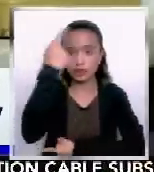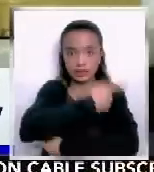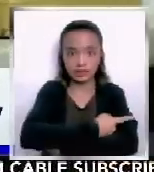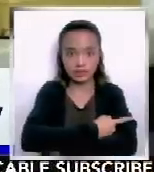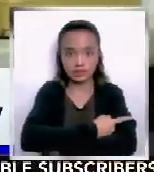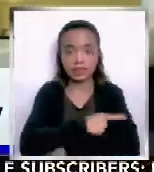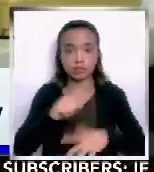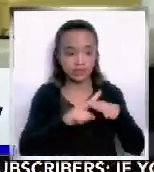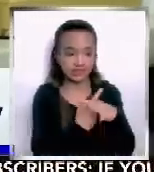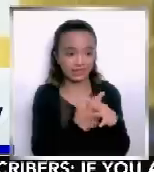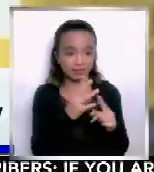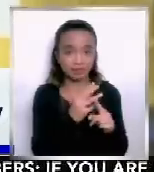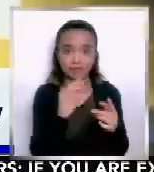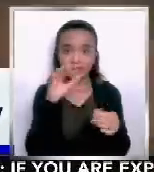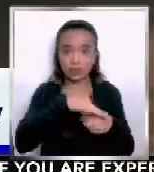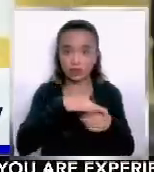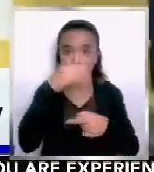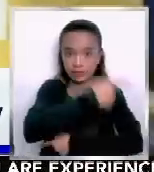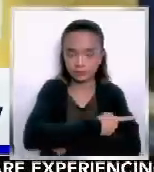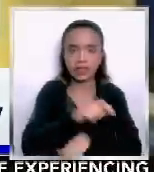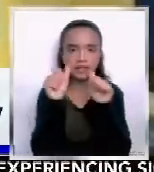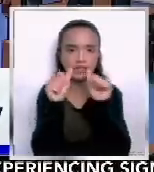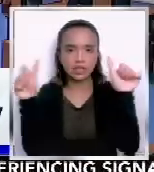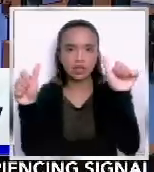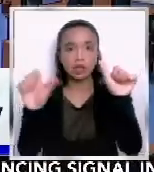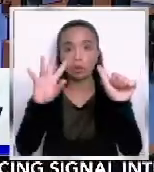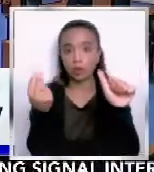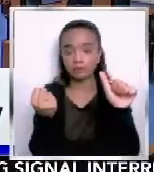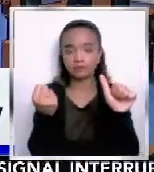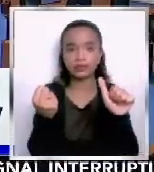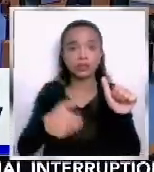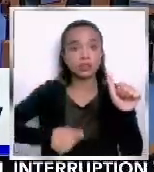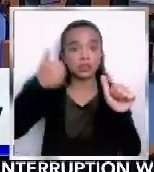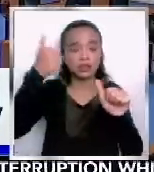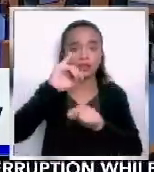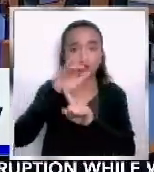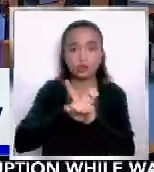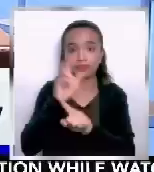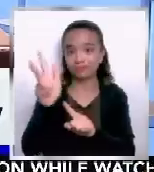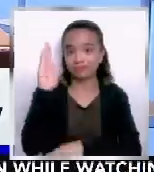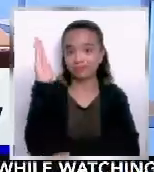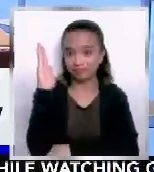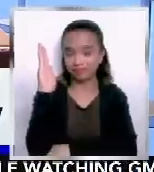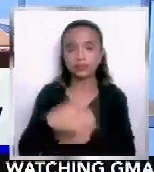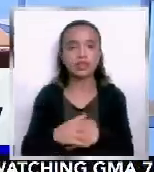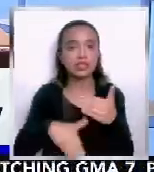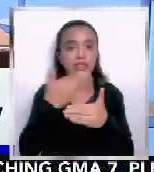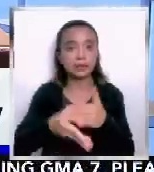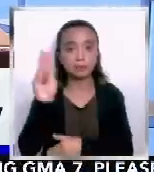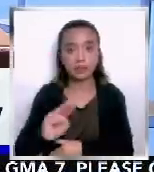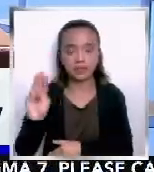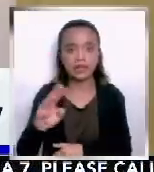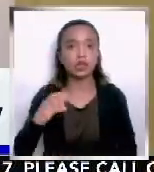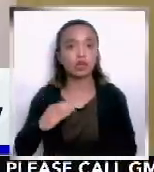at iproklama ang mga nanalo na uupo sa tanghali ng Hunyo at 30. Sa Lunes, May 23, magpapatawag ng joint session ng Kongreso para